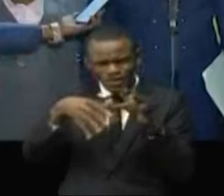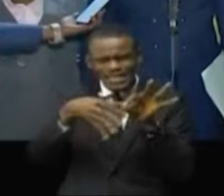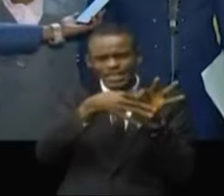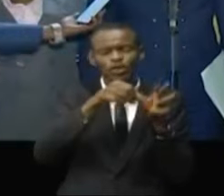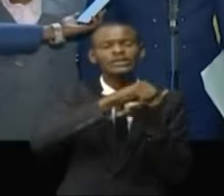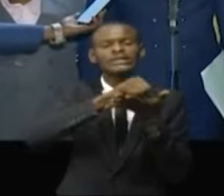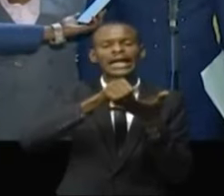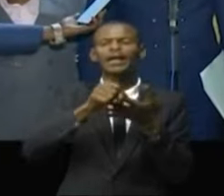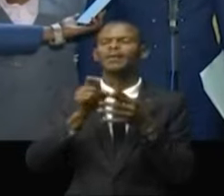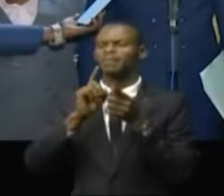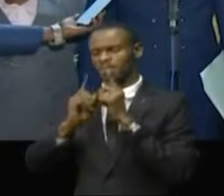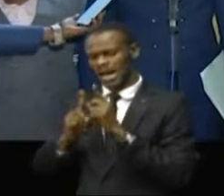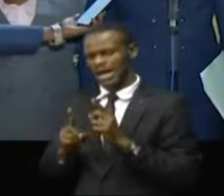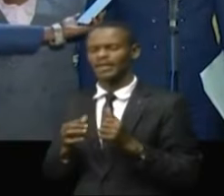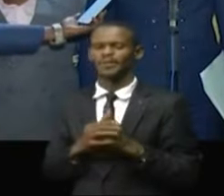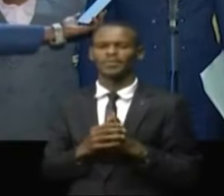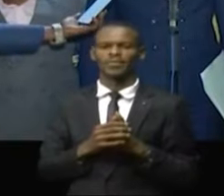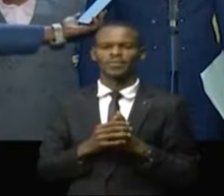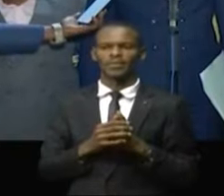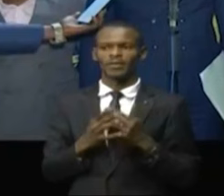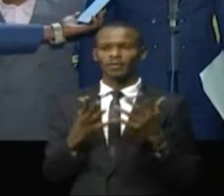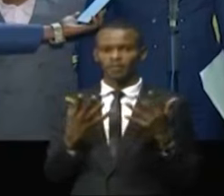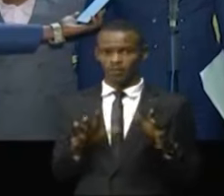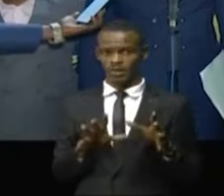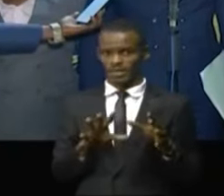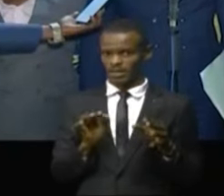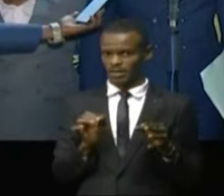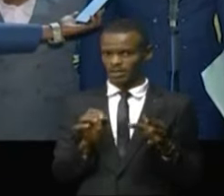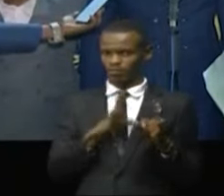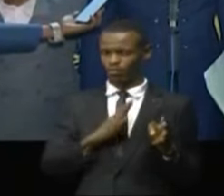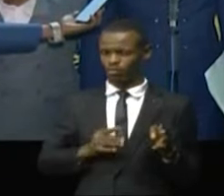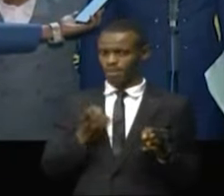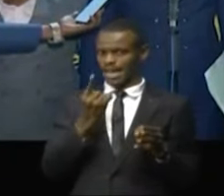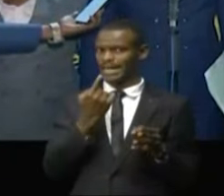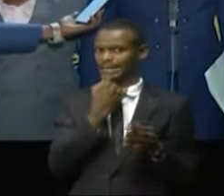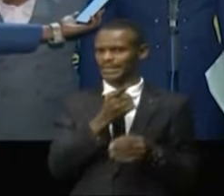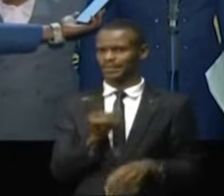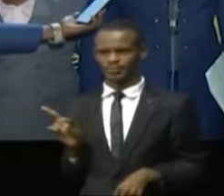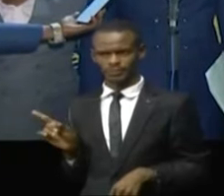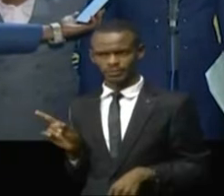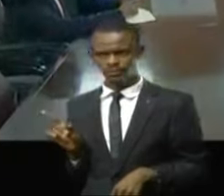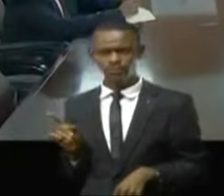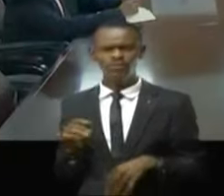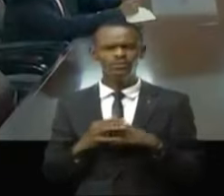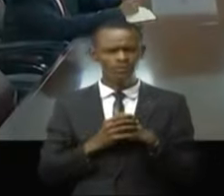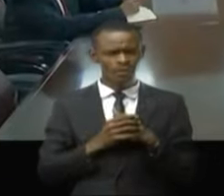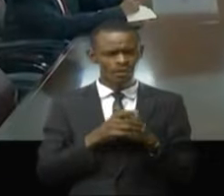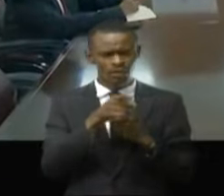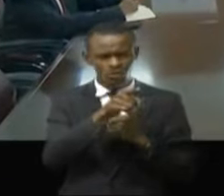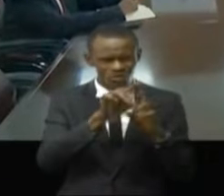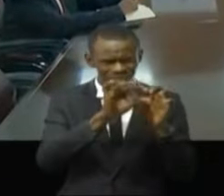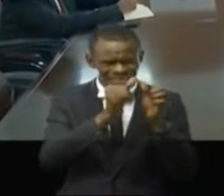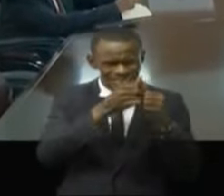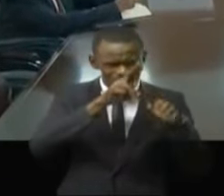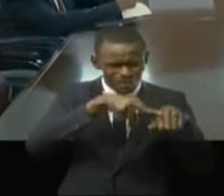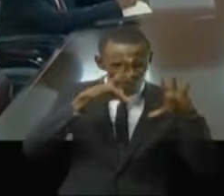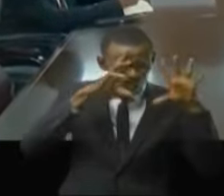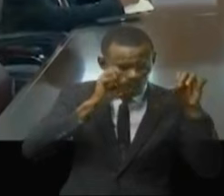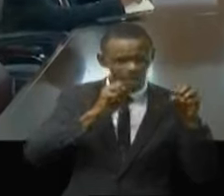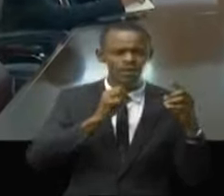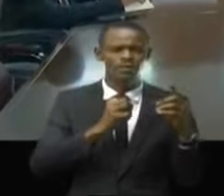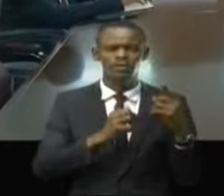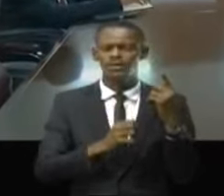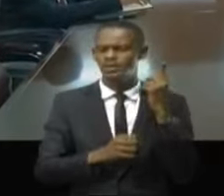problèmes. Il a pris le temps de nous écouter et il nous a prodigué beaucoup de conseils pour que nous puissions finir cette